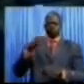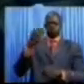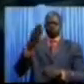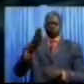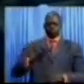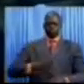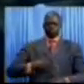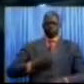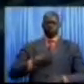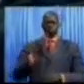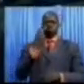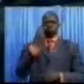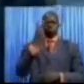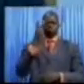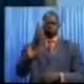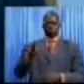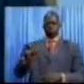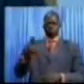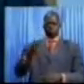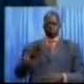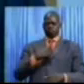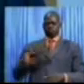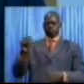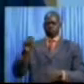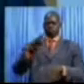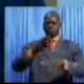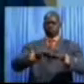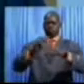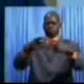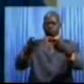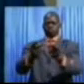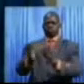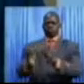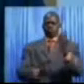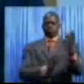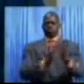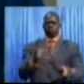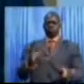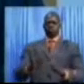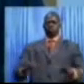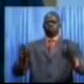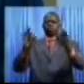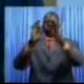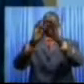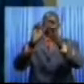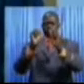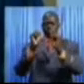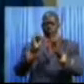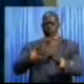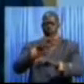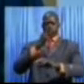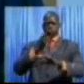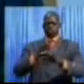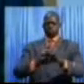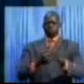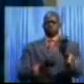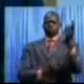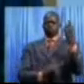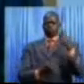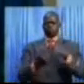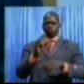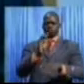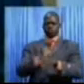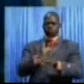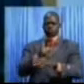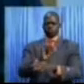de constater que vous avez assuré la mise en place et le fonctionnement normal des institutions républicaines, le retour de la Côte